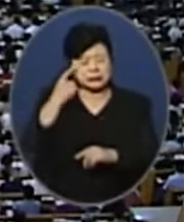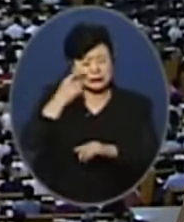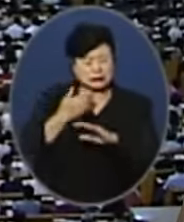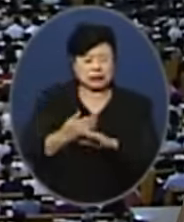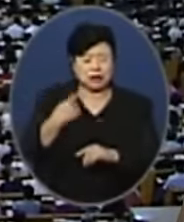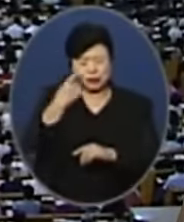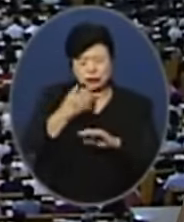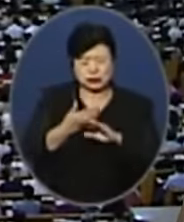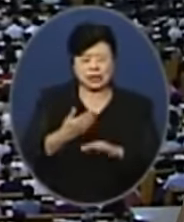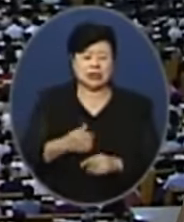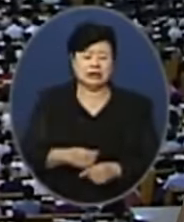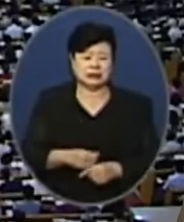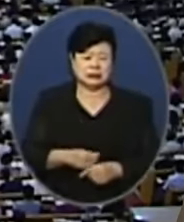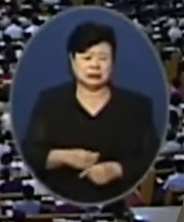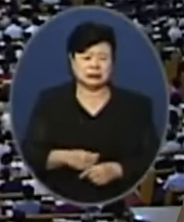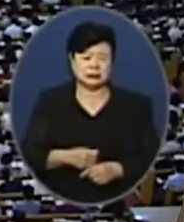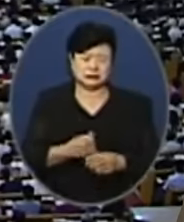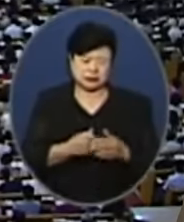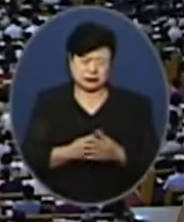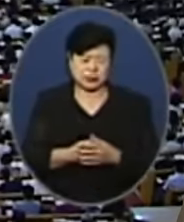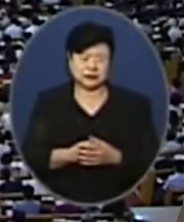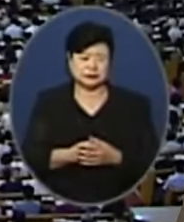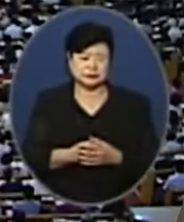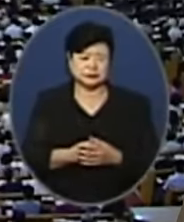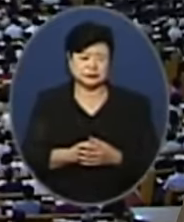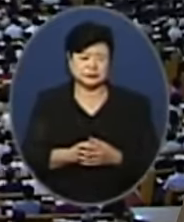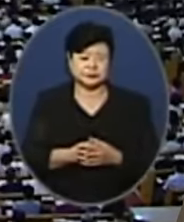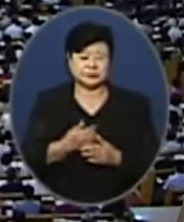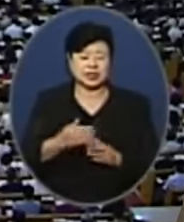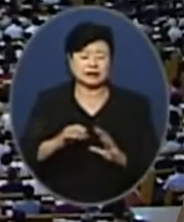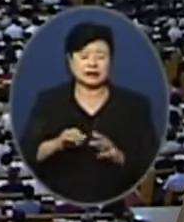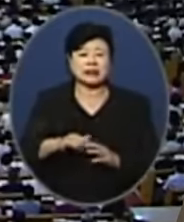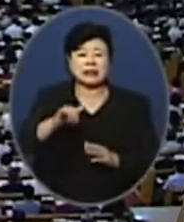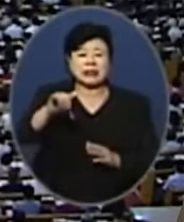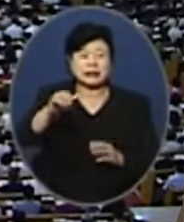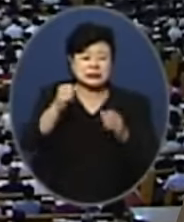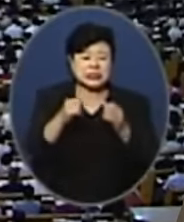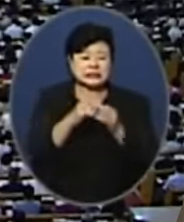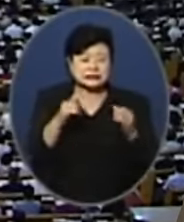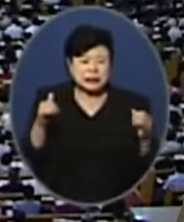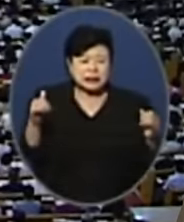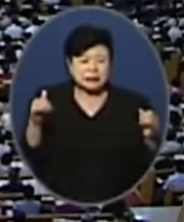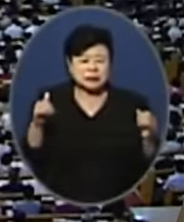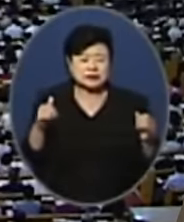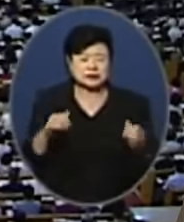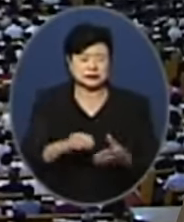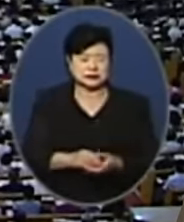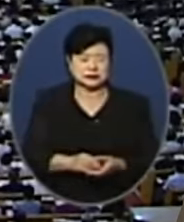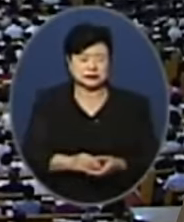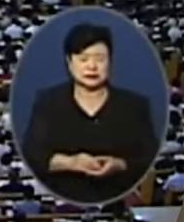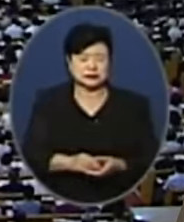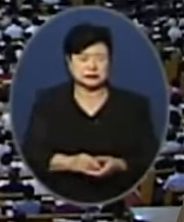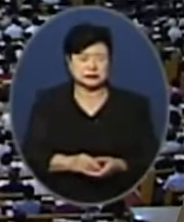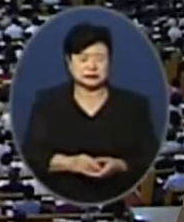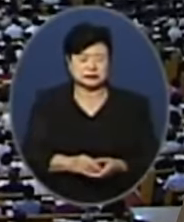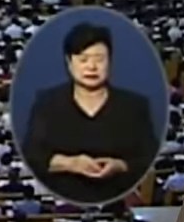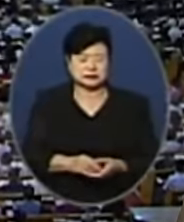하지만 외모가 다르기 때문에 그 나라 사람으로서의 대우를 받지